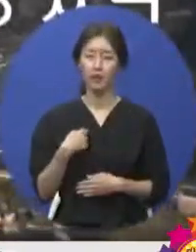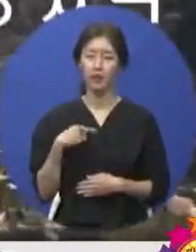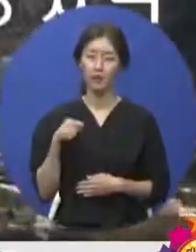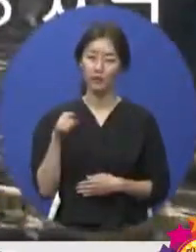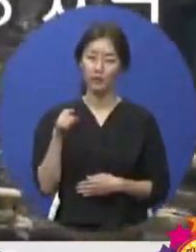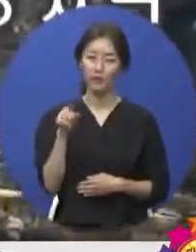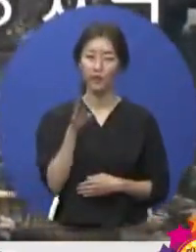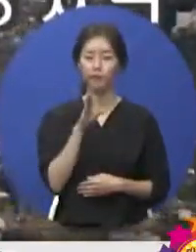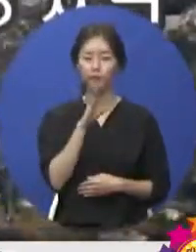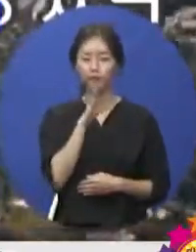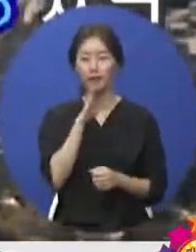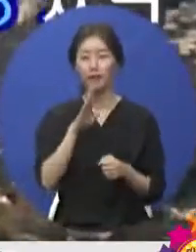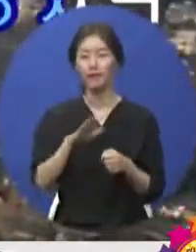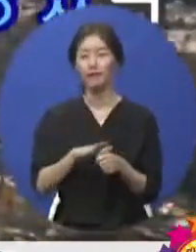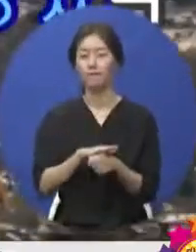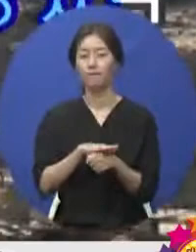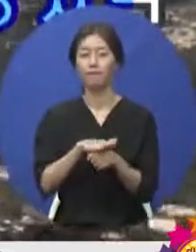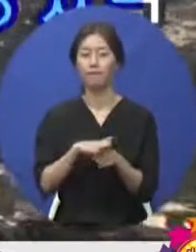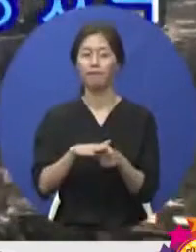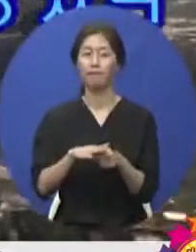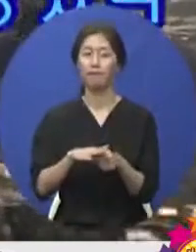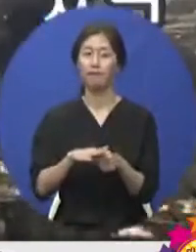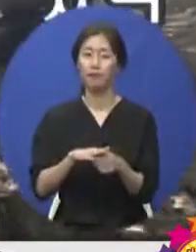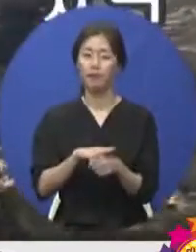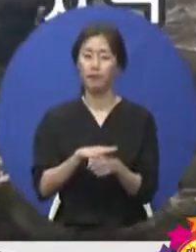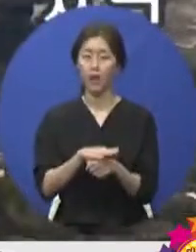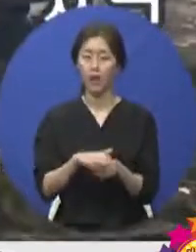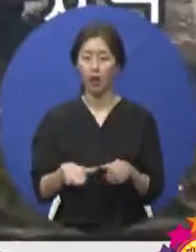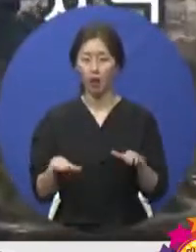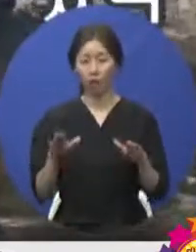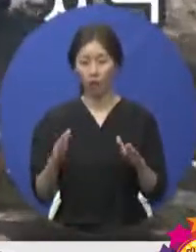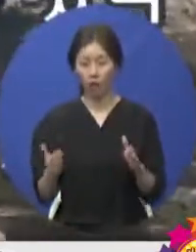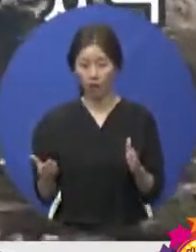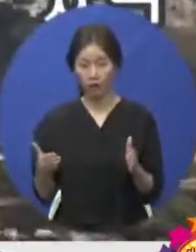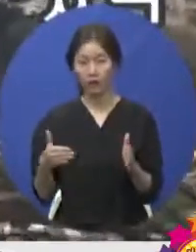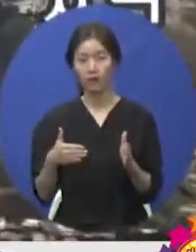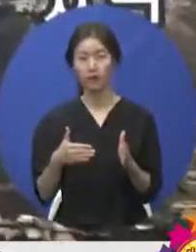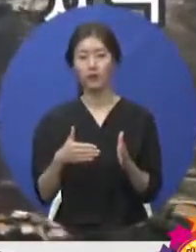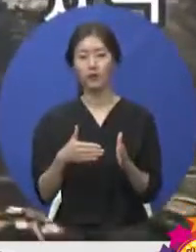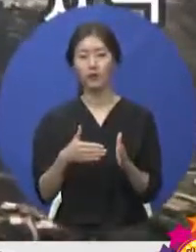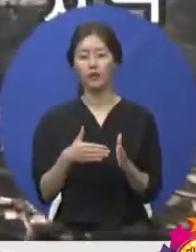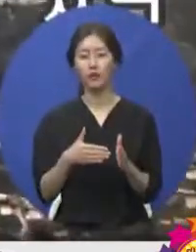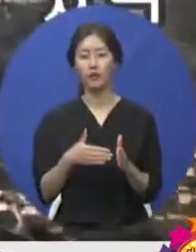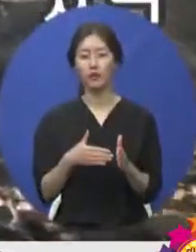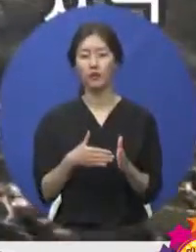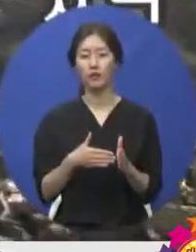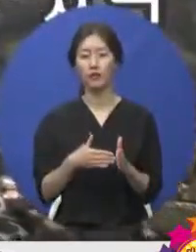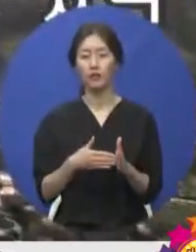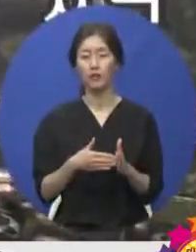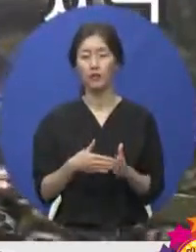나는 너를 사랑했다 이 순간까지